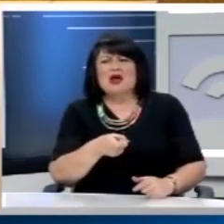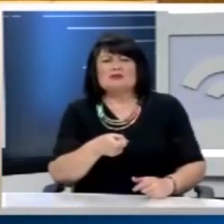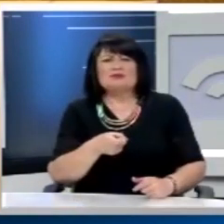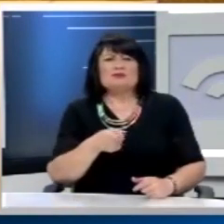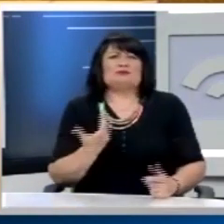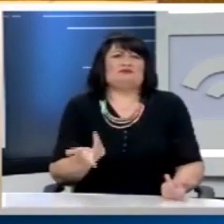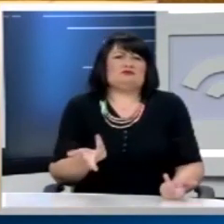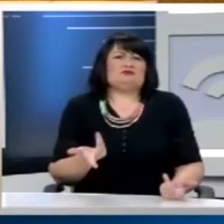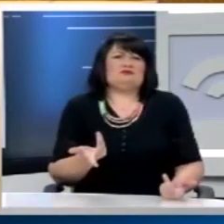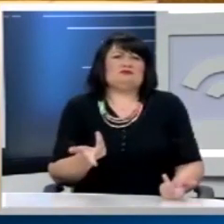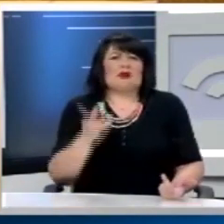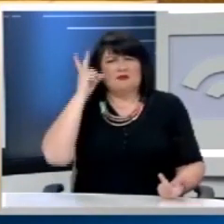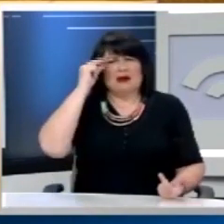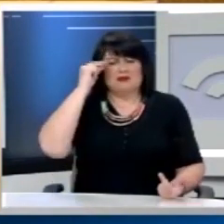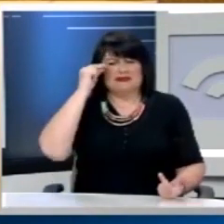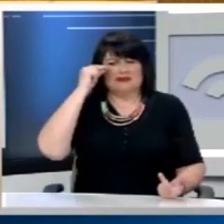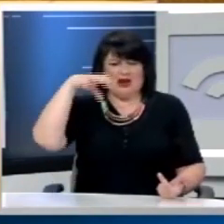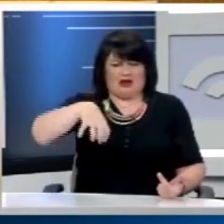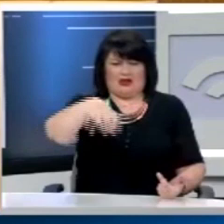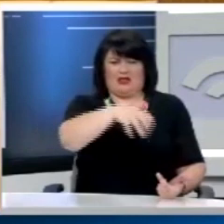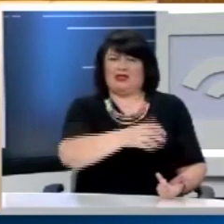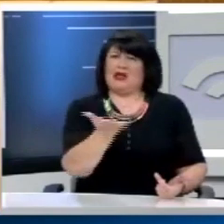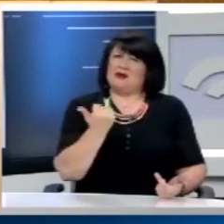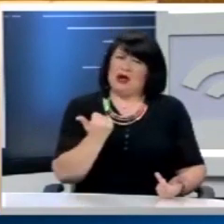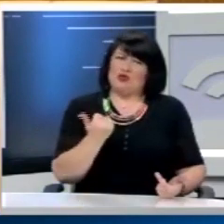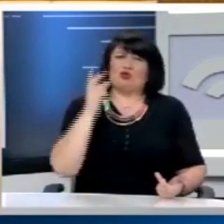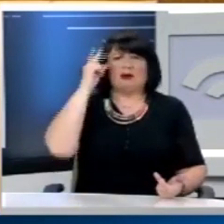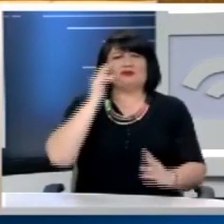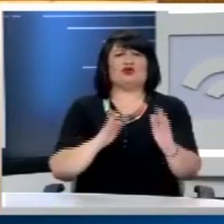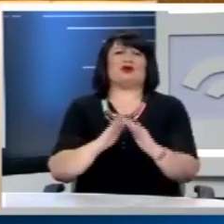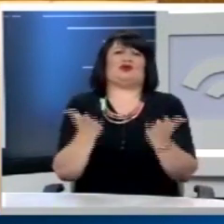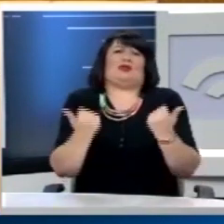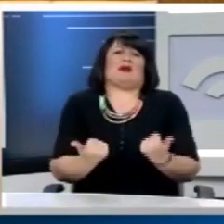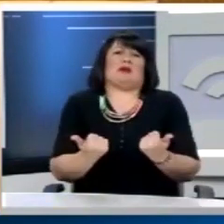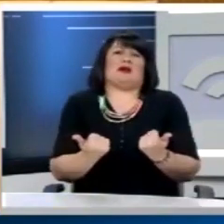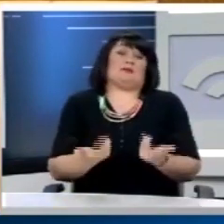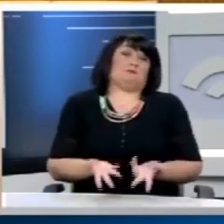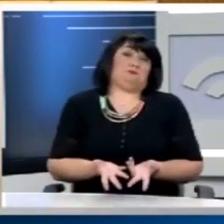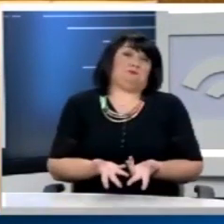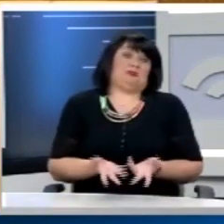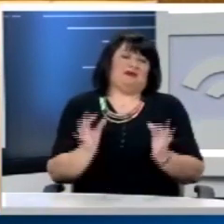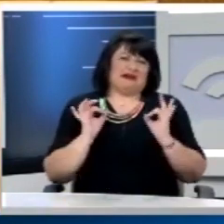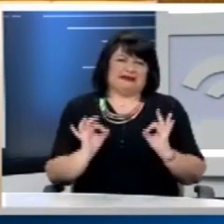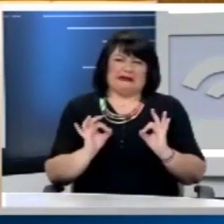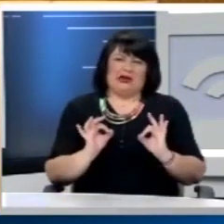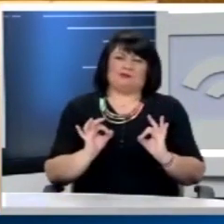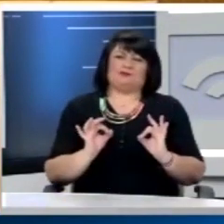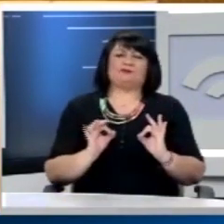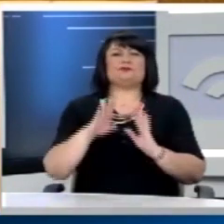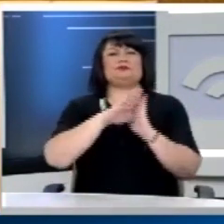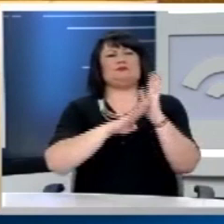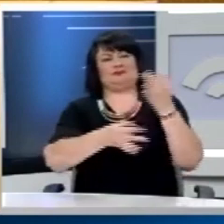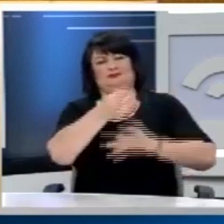περιοχές ούτε πανεπιστημιακά ιδρύματα υπάρχουν, ούτε πανεπιστημιακό άσυλο. Φυσικά, από τις